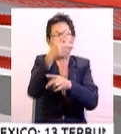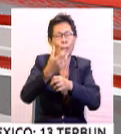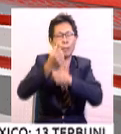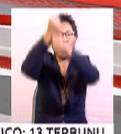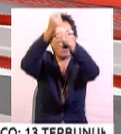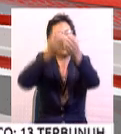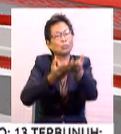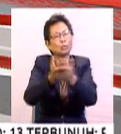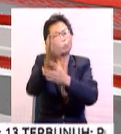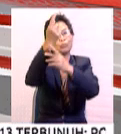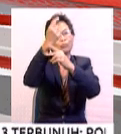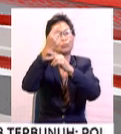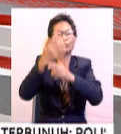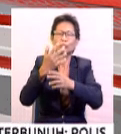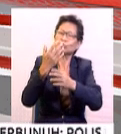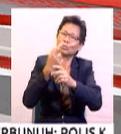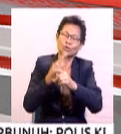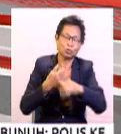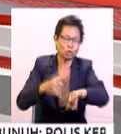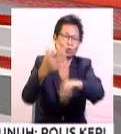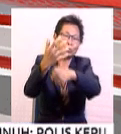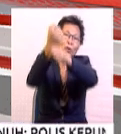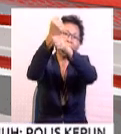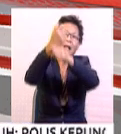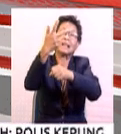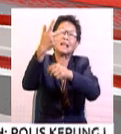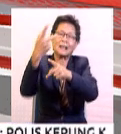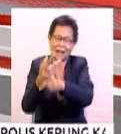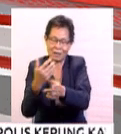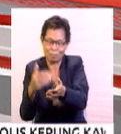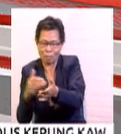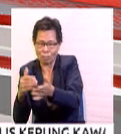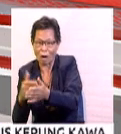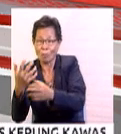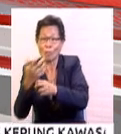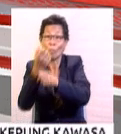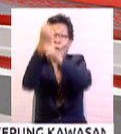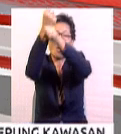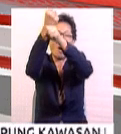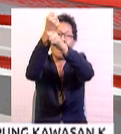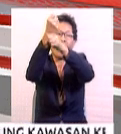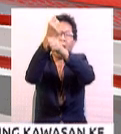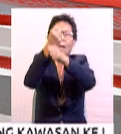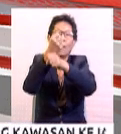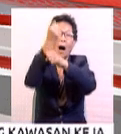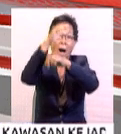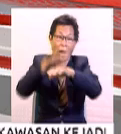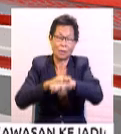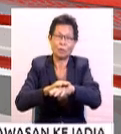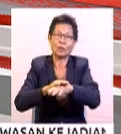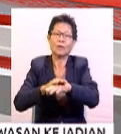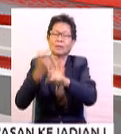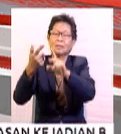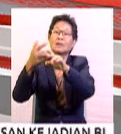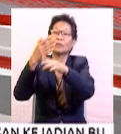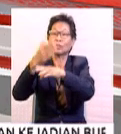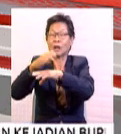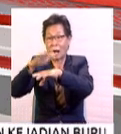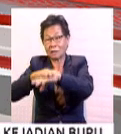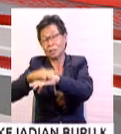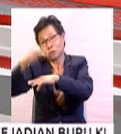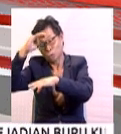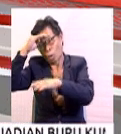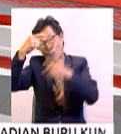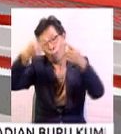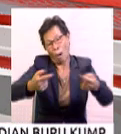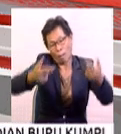sekaligus mempertahankan kejuaraan buat kali ketiga berturut-turut. Kejuaraan itu diraih hasil kemenangan ke atas pasukan Johor dalam perlawanan